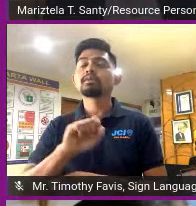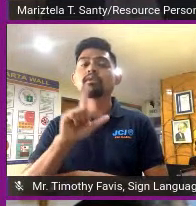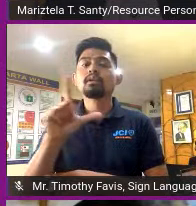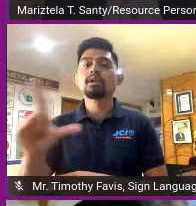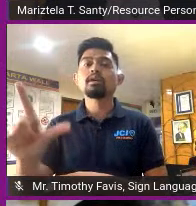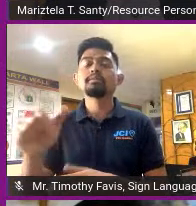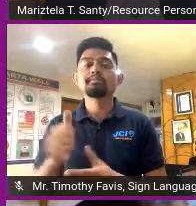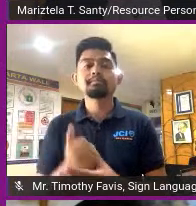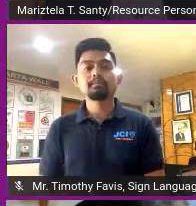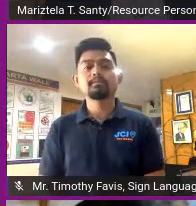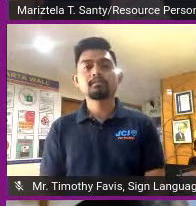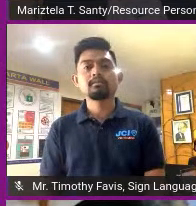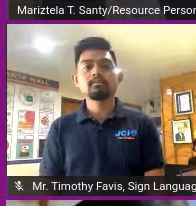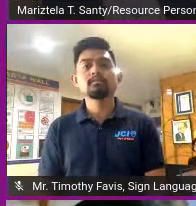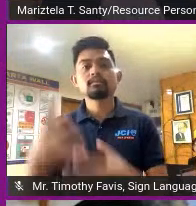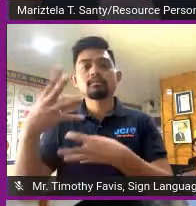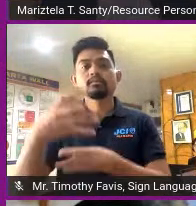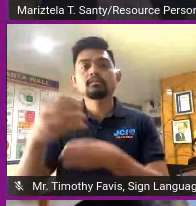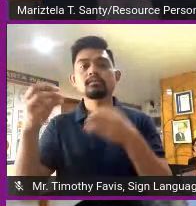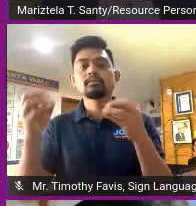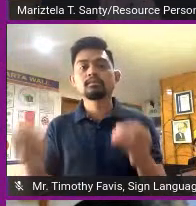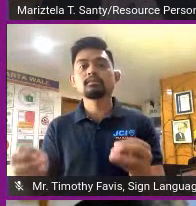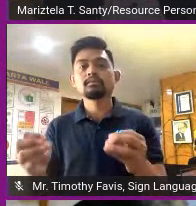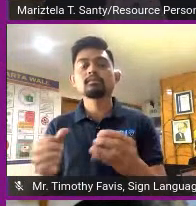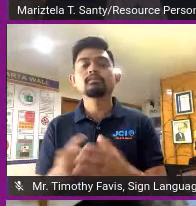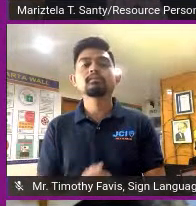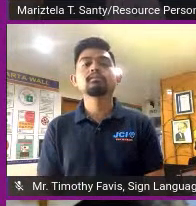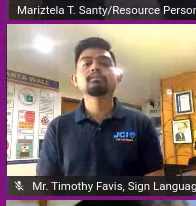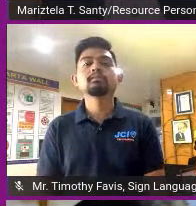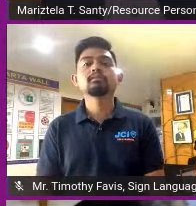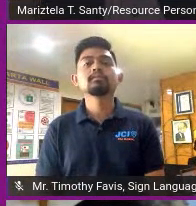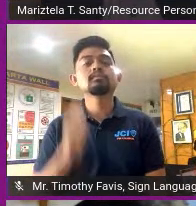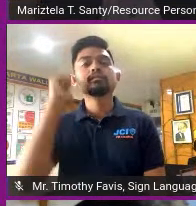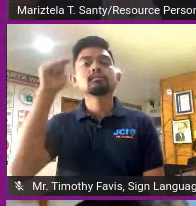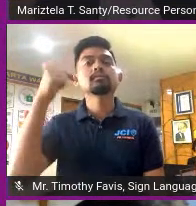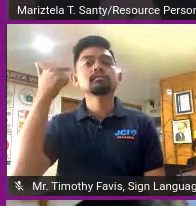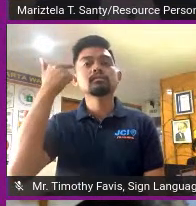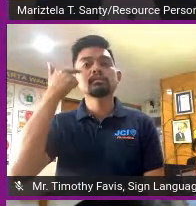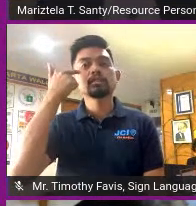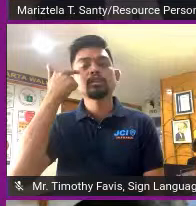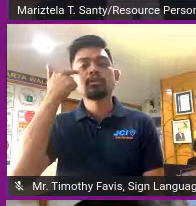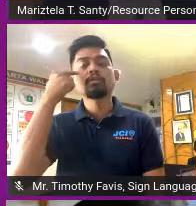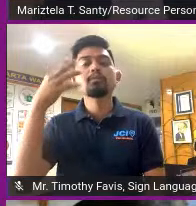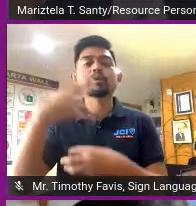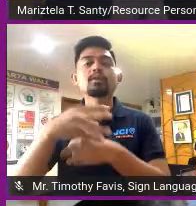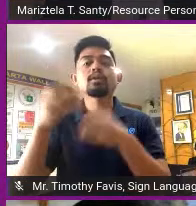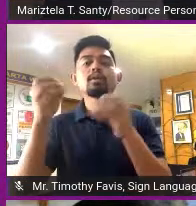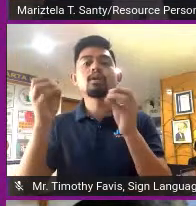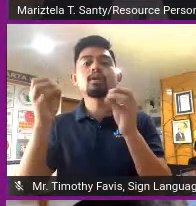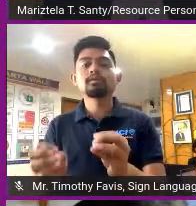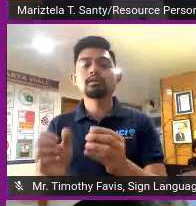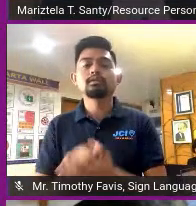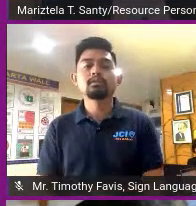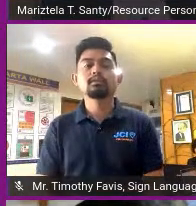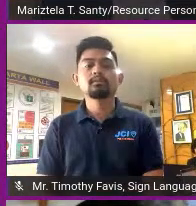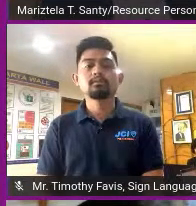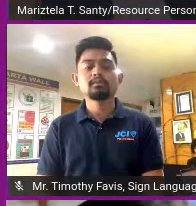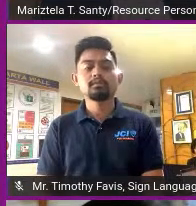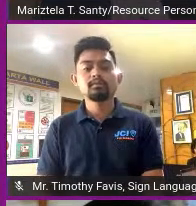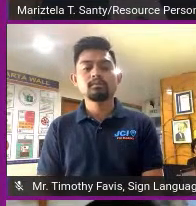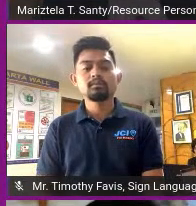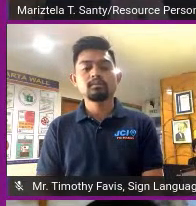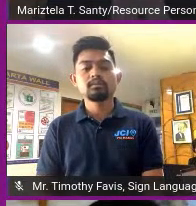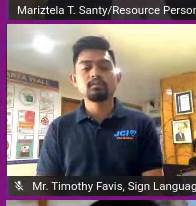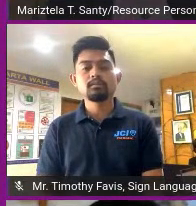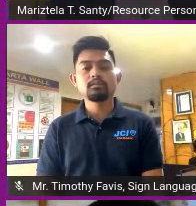na opisina or lahat na government instrumentalities, matagal na yan